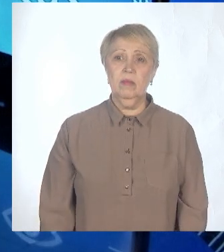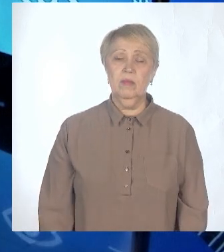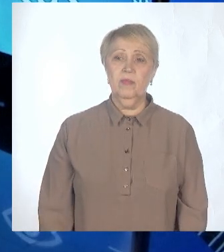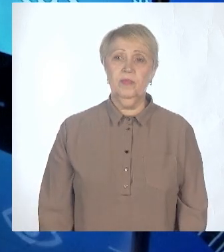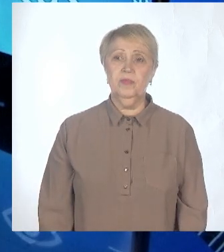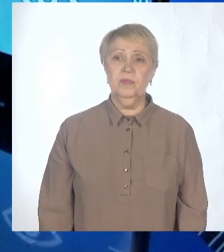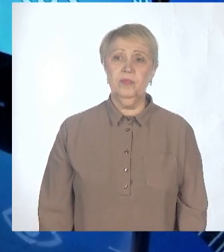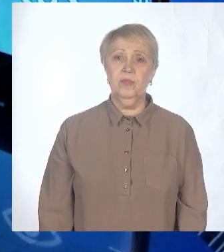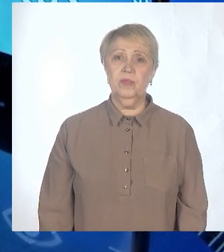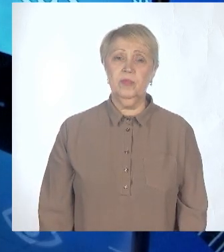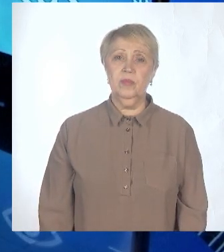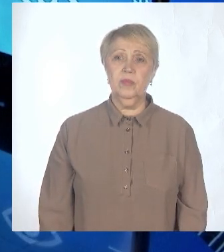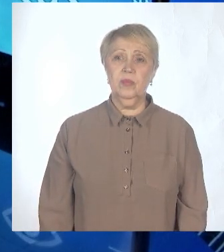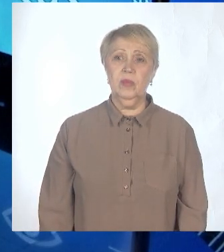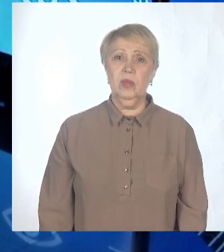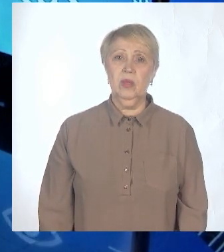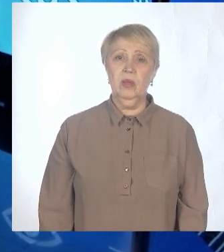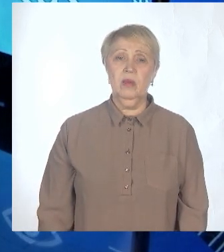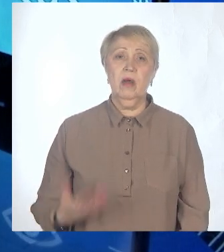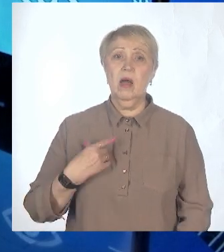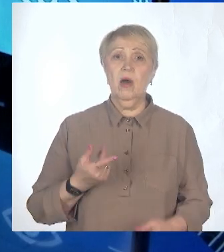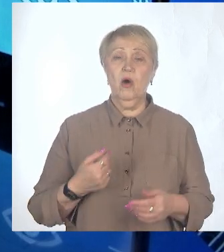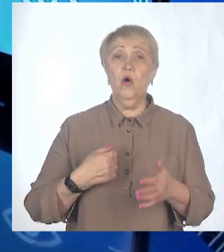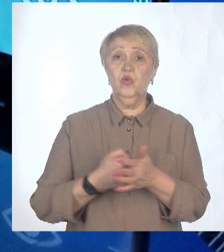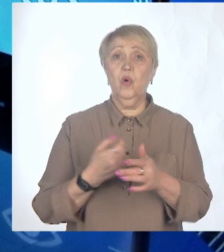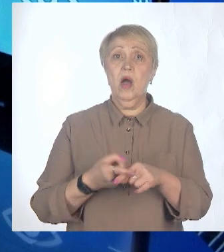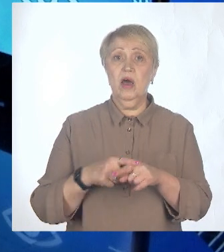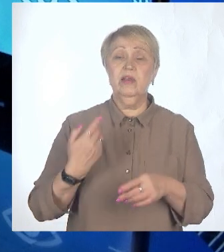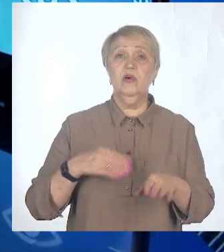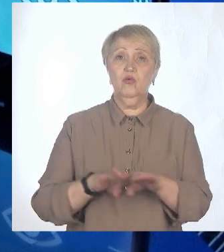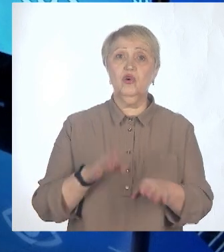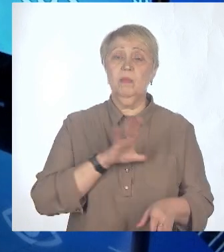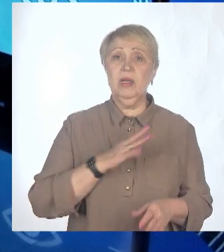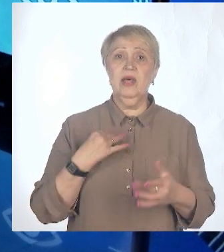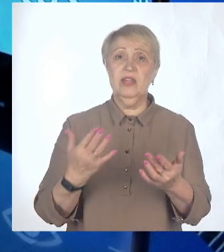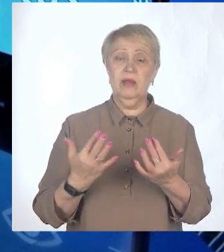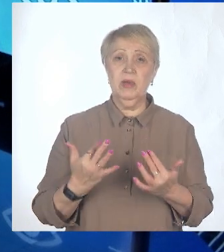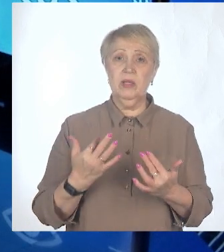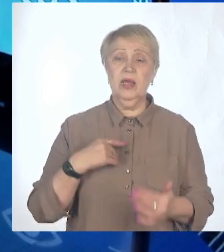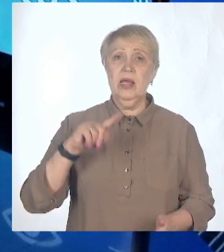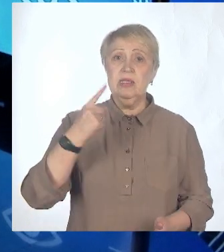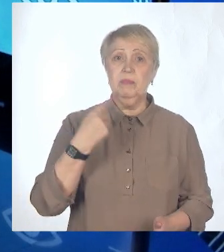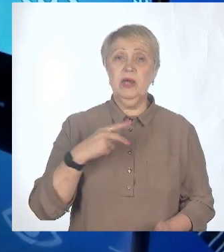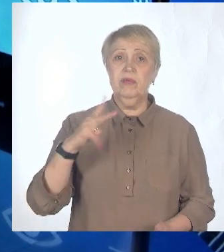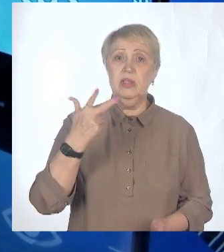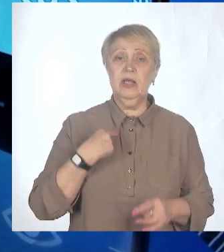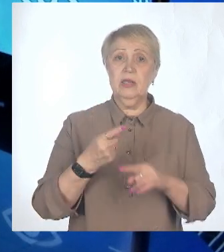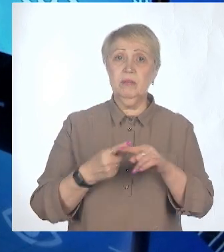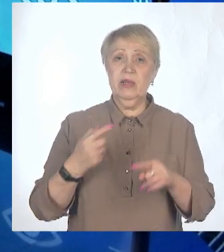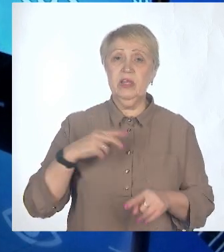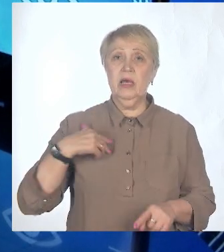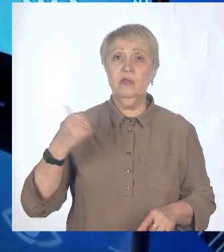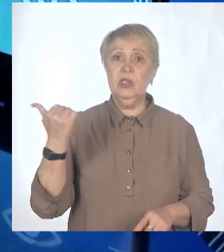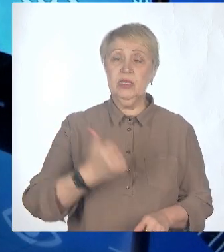Я бы не сказала, что они до этого не были требовательными, но за первые 3,5 недели мы